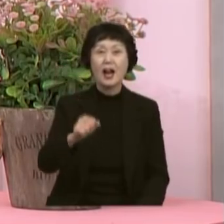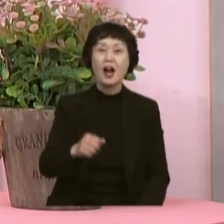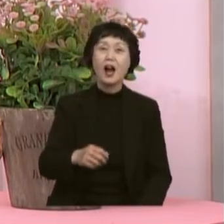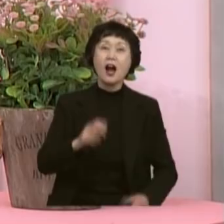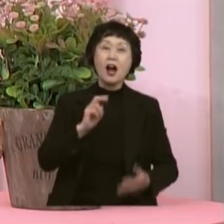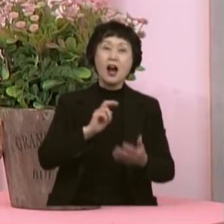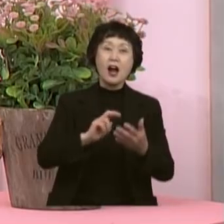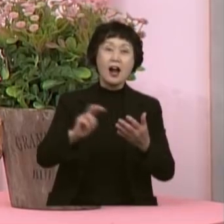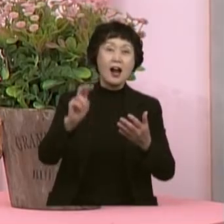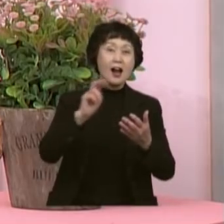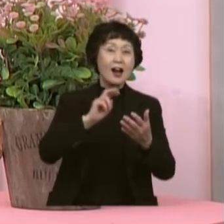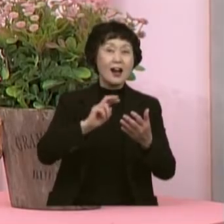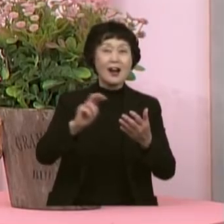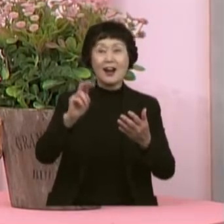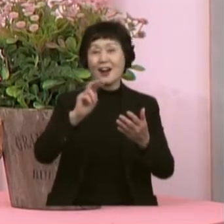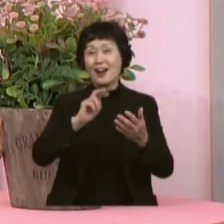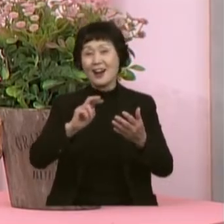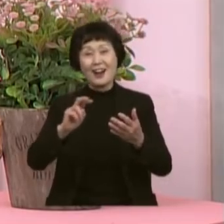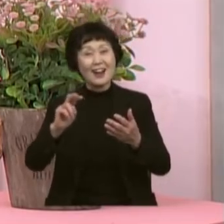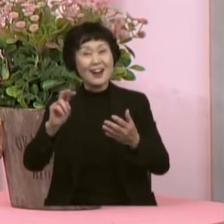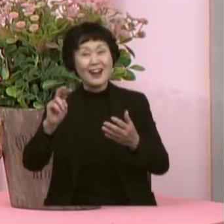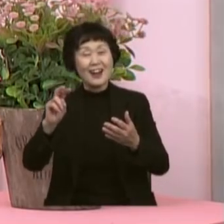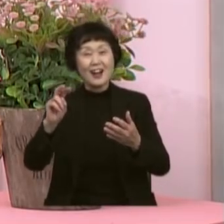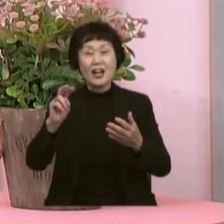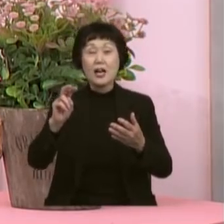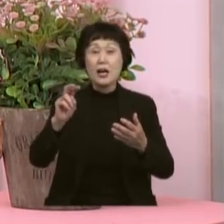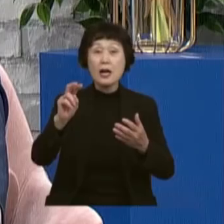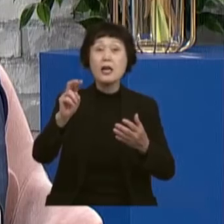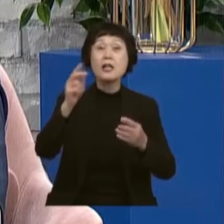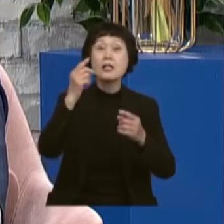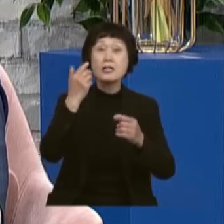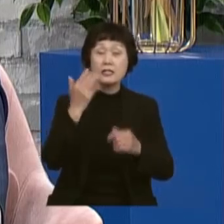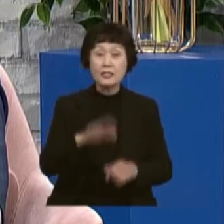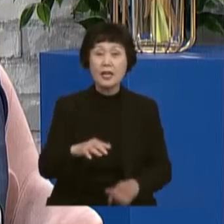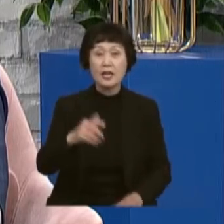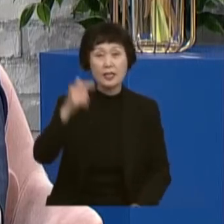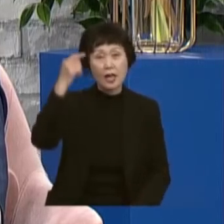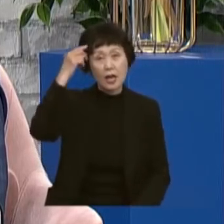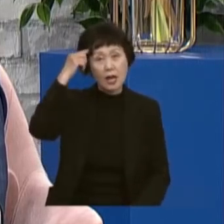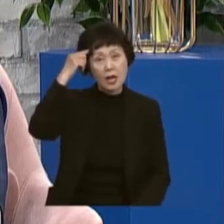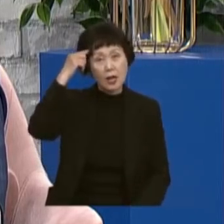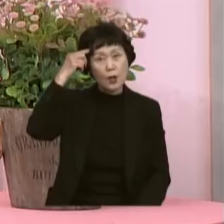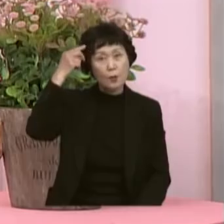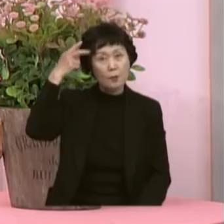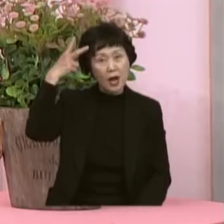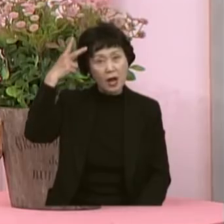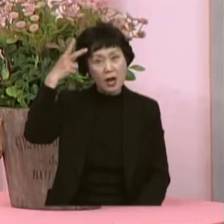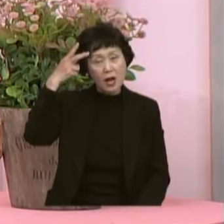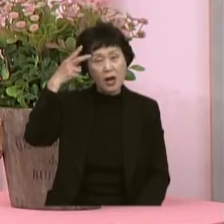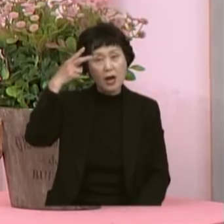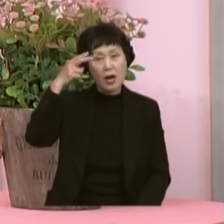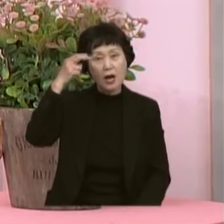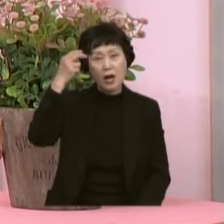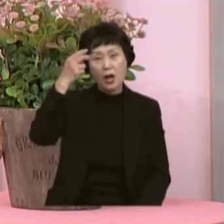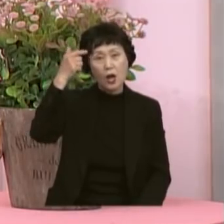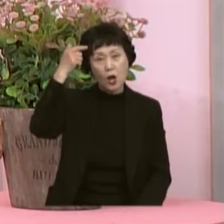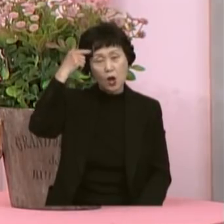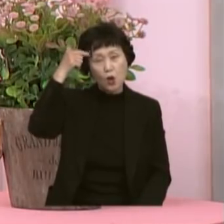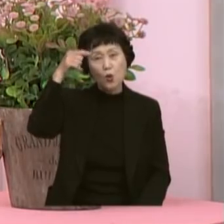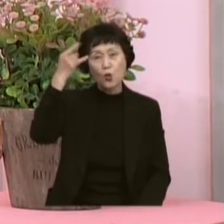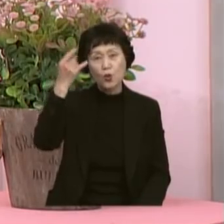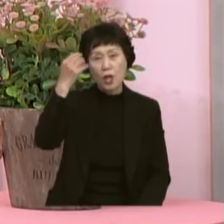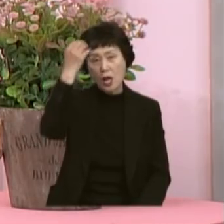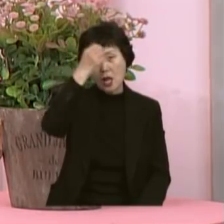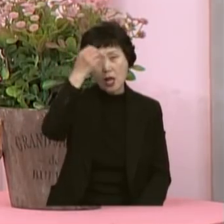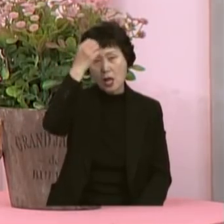그날 새벽에 갑자기 뇌출혈로 딱 쓰러지는 거예요. 뇌출혈? 집에 왔는데 새벽에 엄마 눈이 잘 안